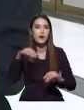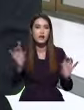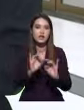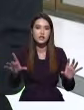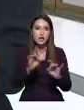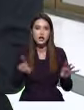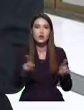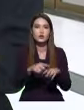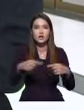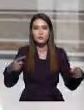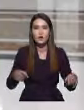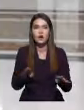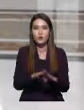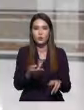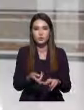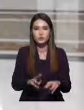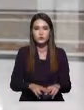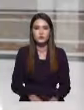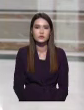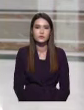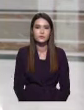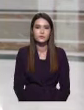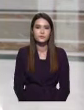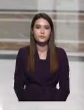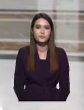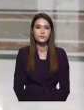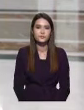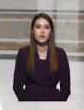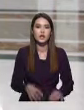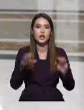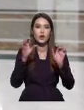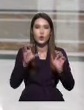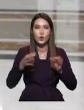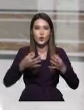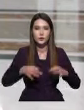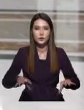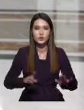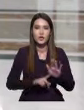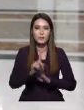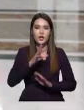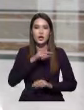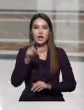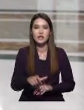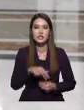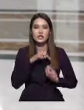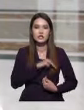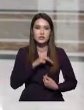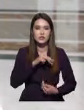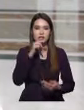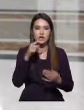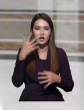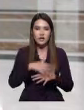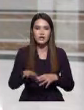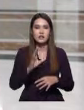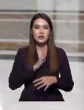мақсаты да осы. Конституциялық сот жұмысын енді бастаған кезде адамдар оның қызметін, функциясын дұрыс түсінбей жатты. Сондықтан